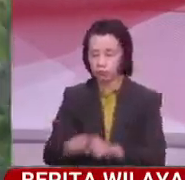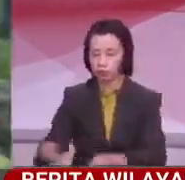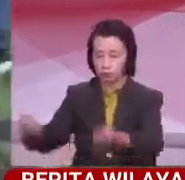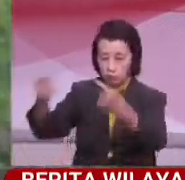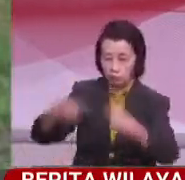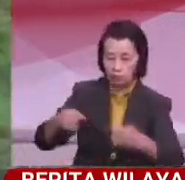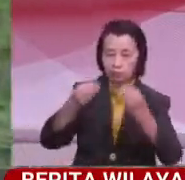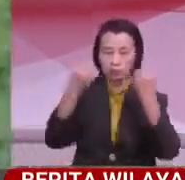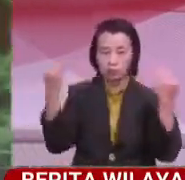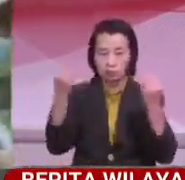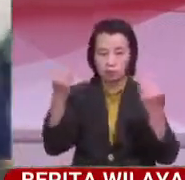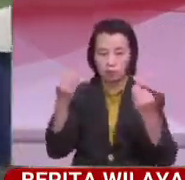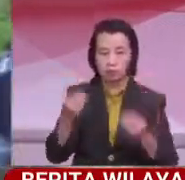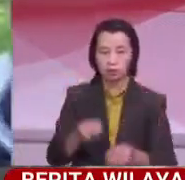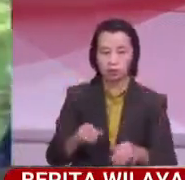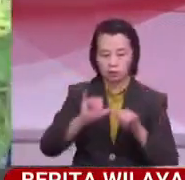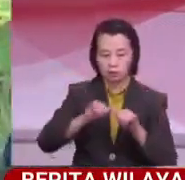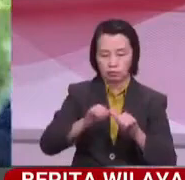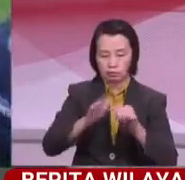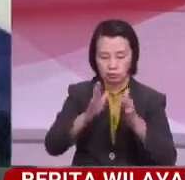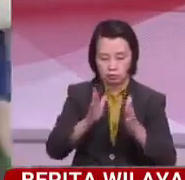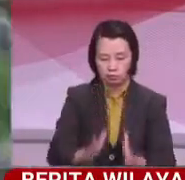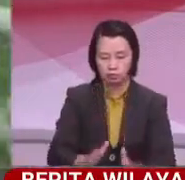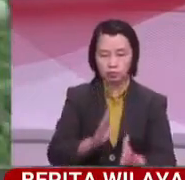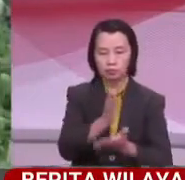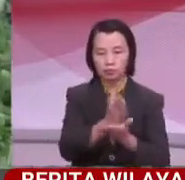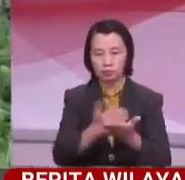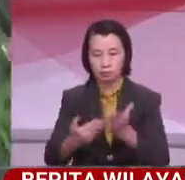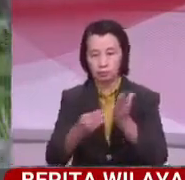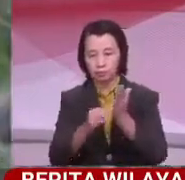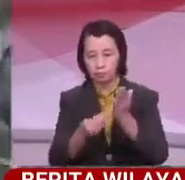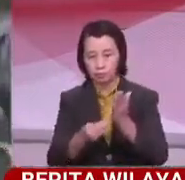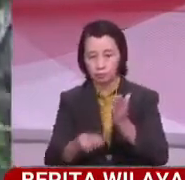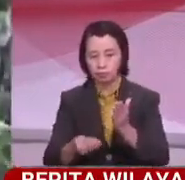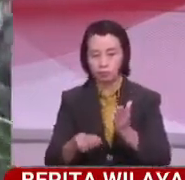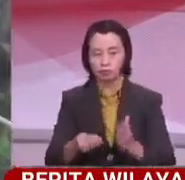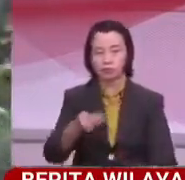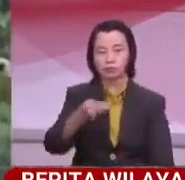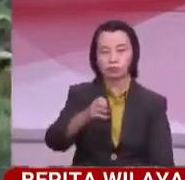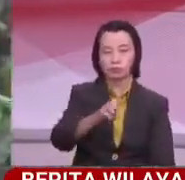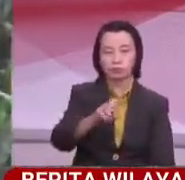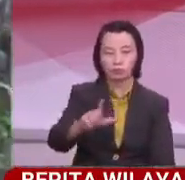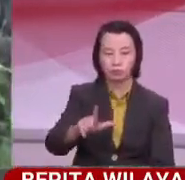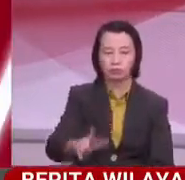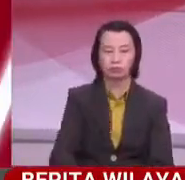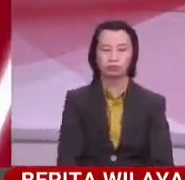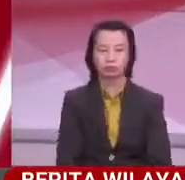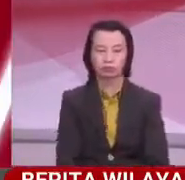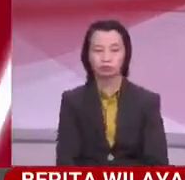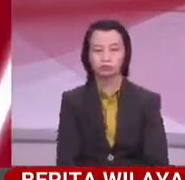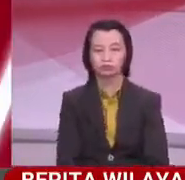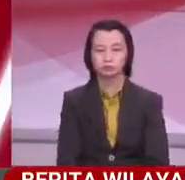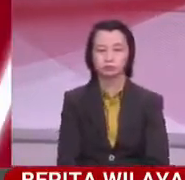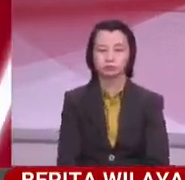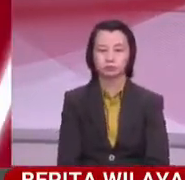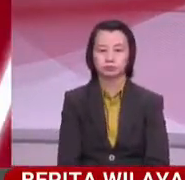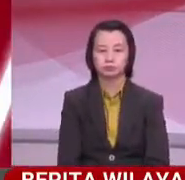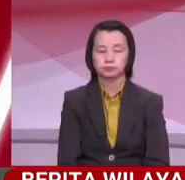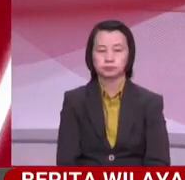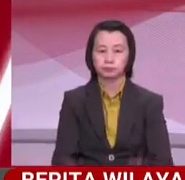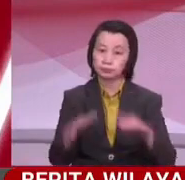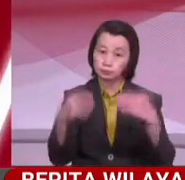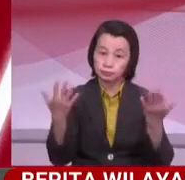hadir pada majelis itu ialah jurutera JPS bagian Merry Insinyur Kyuhyun Cukup